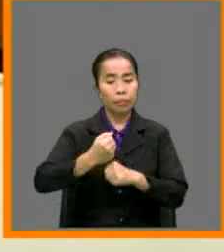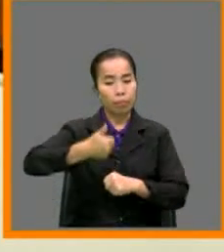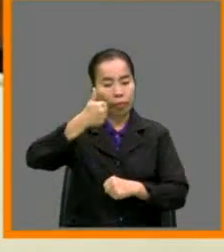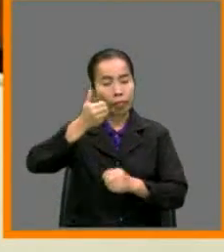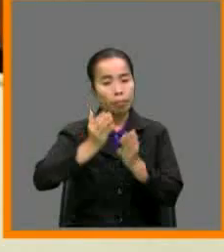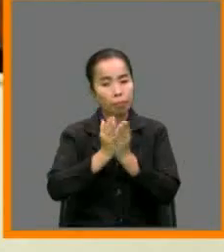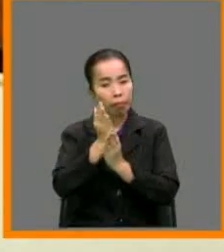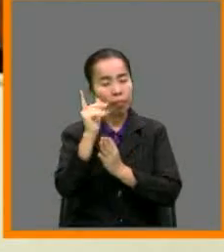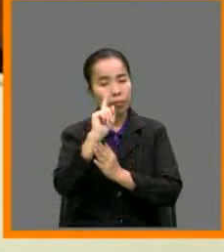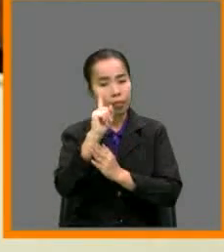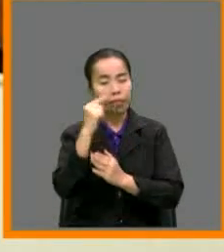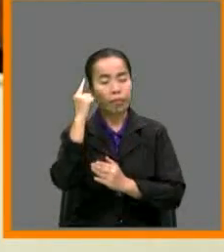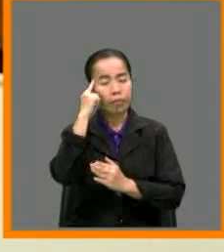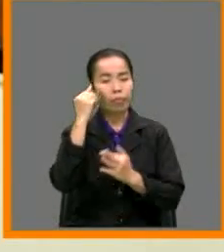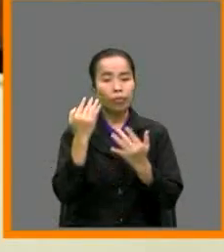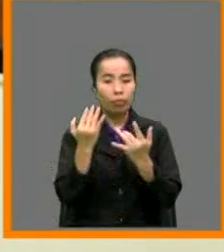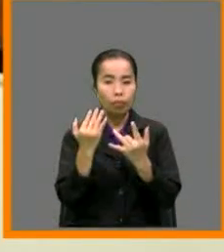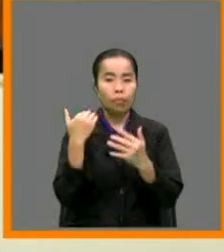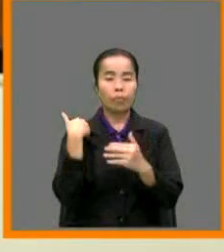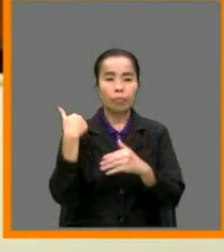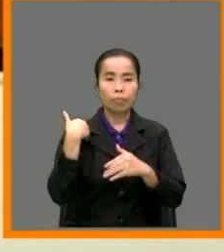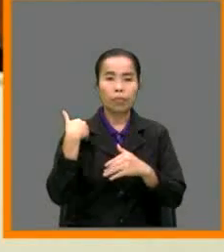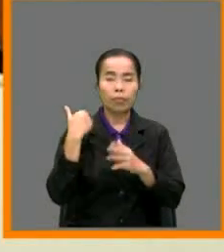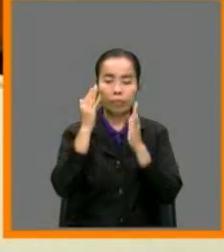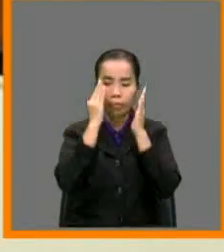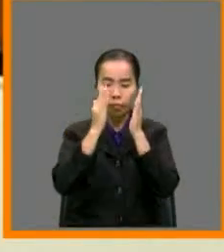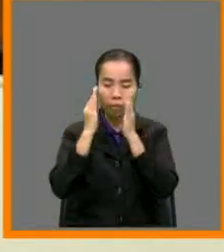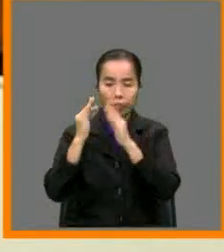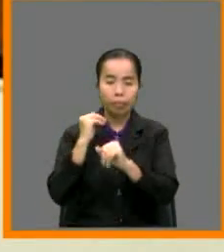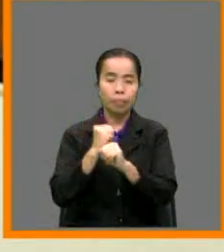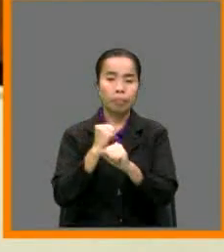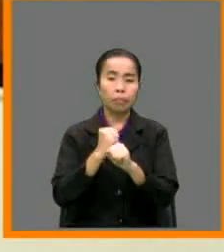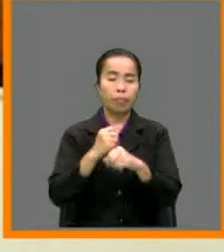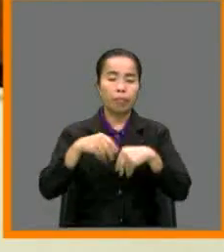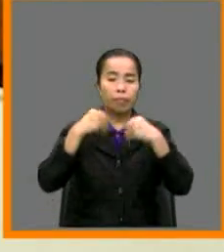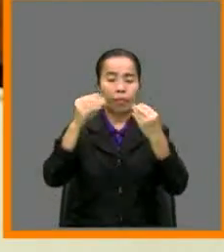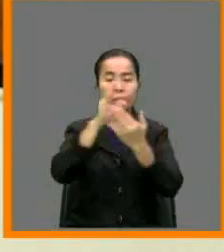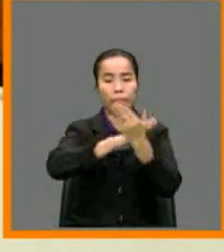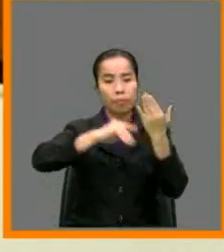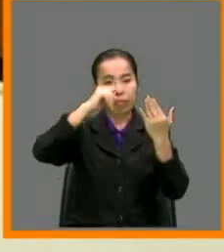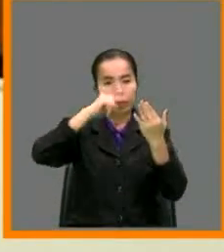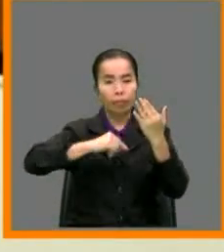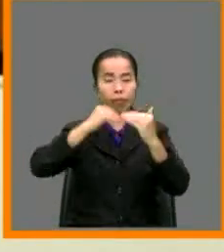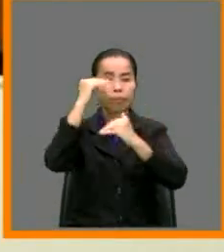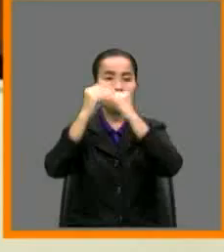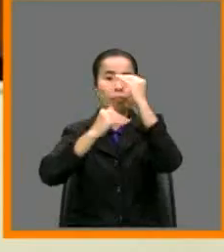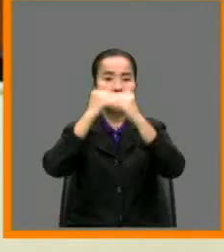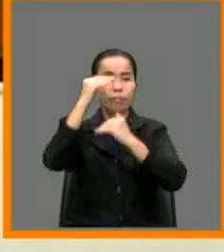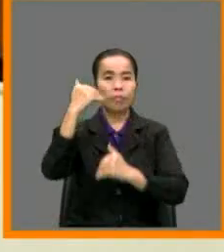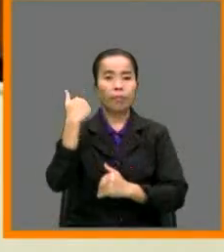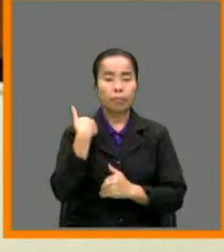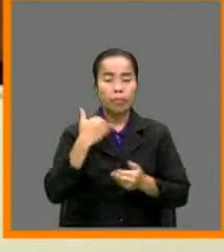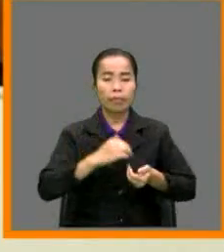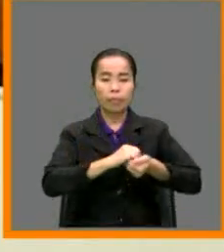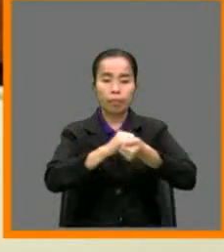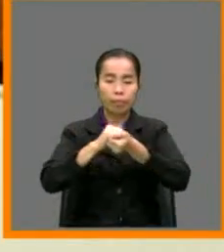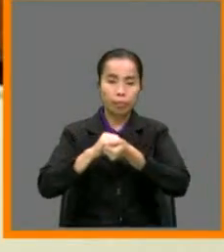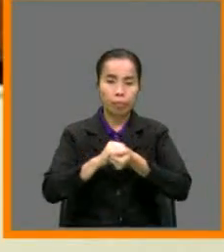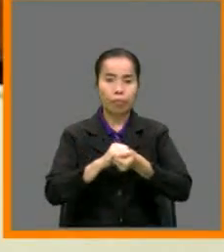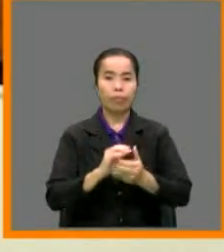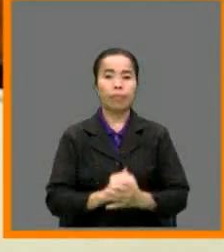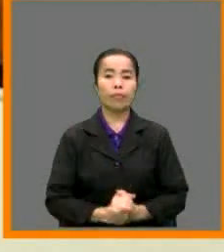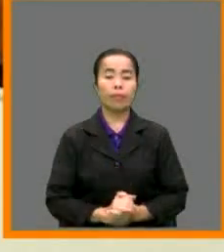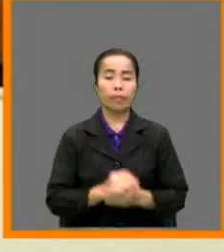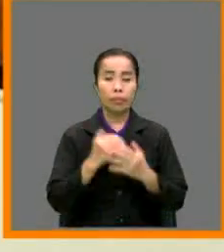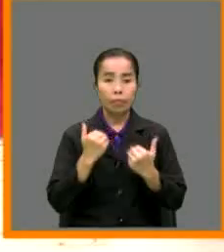อนาคตนะครับแต่เรียนว่าทุกคนมีความตั้งใจที่จะให้ประเทศชาติเราเดินไปข้างหน้าได้ด้วยความปรองดอง หน้า